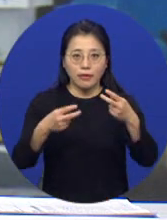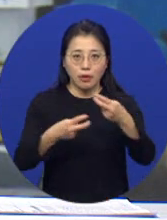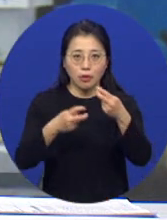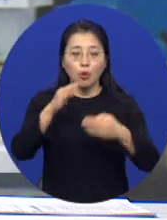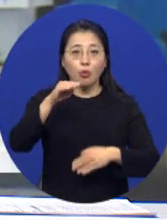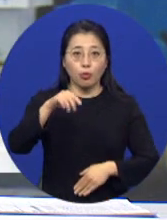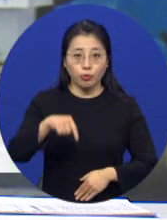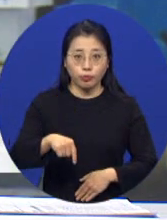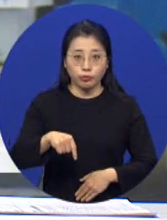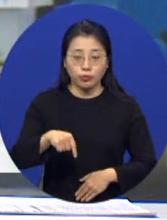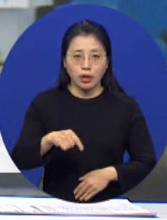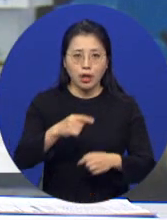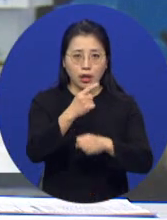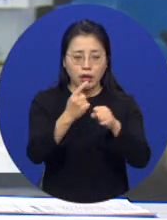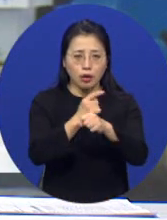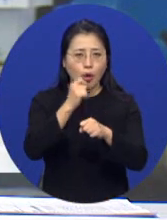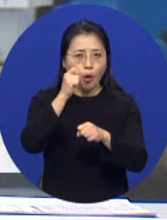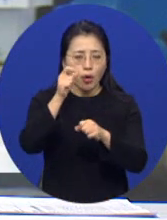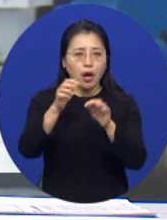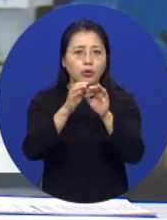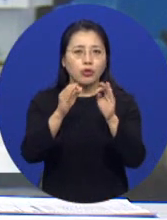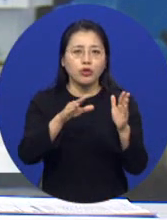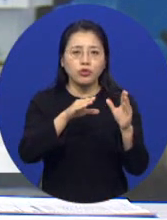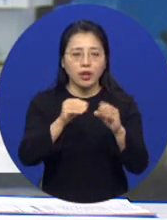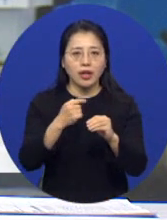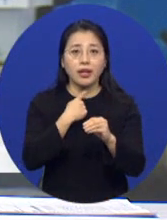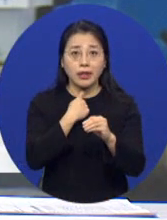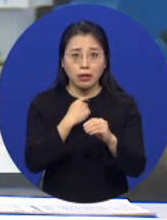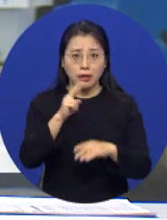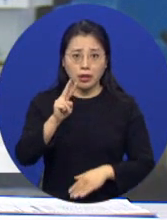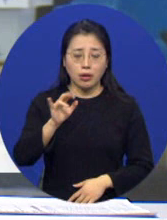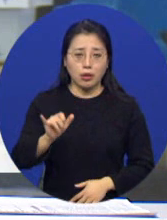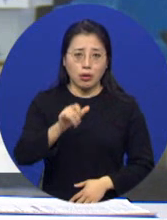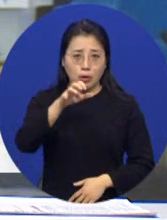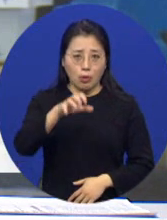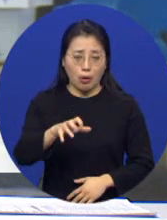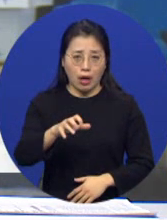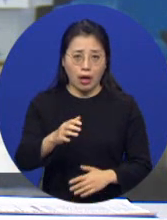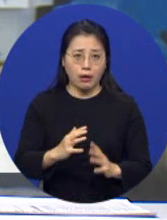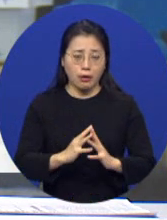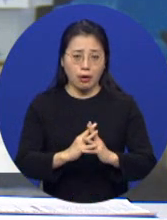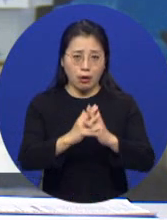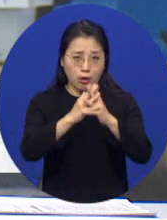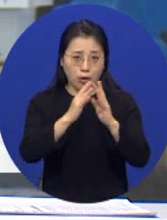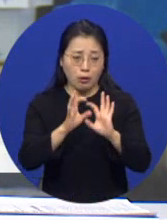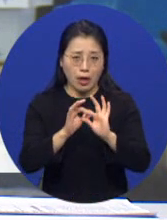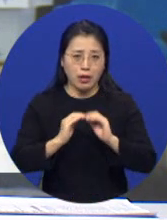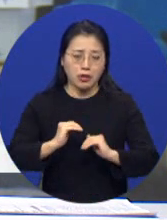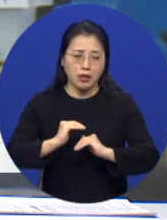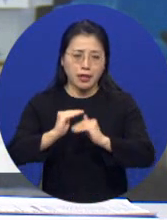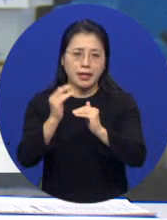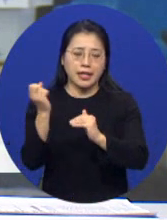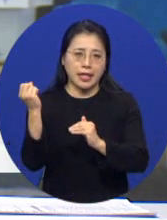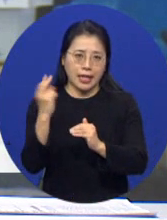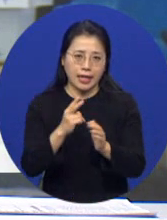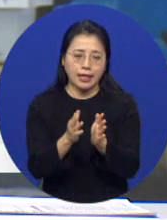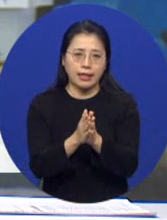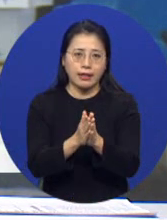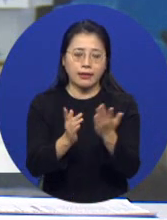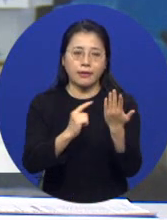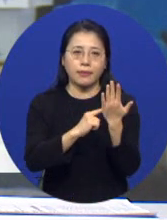국토교통부가 1년 5개월 넘게 중단됐던 제주 제 2공항 건설 절차를 재계하기로 결정했습니다